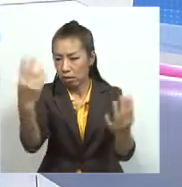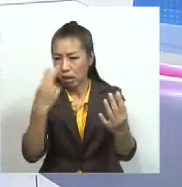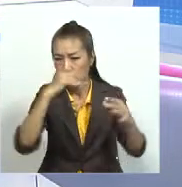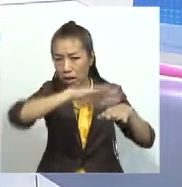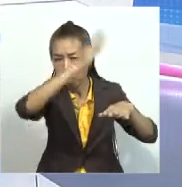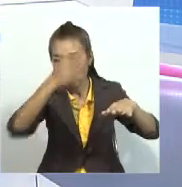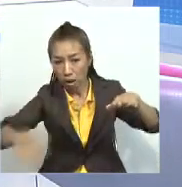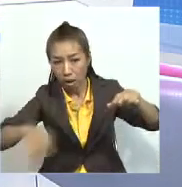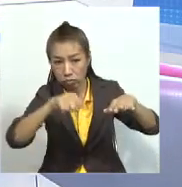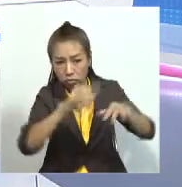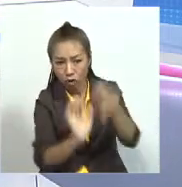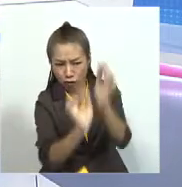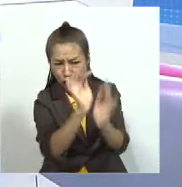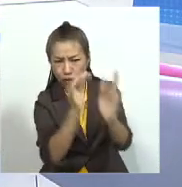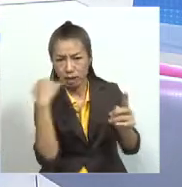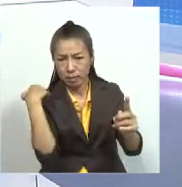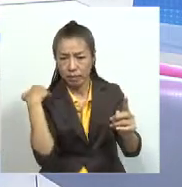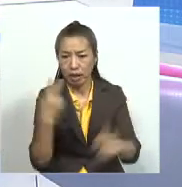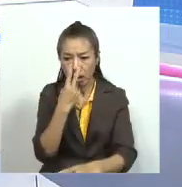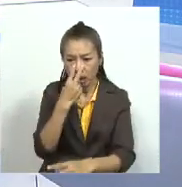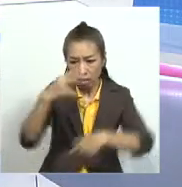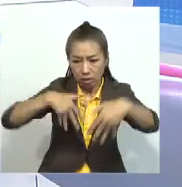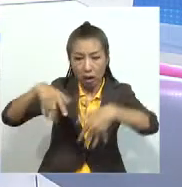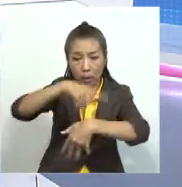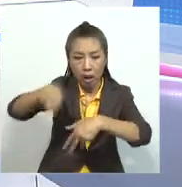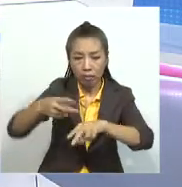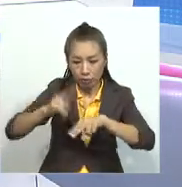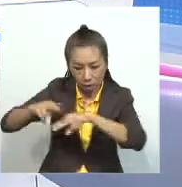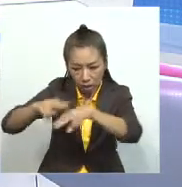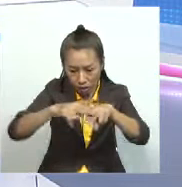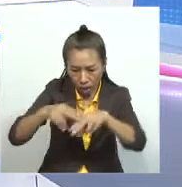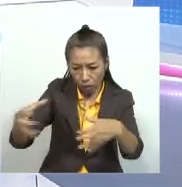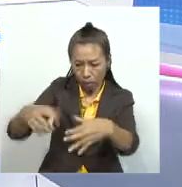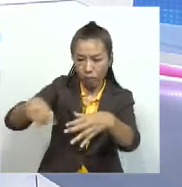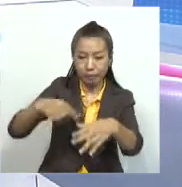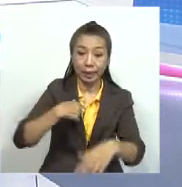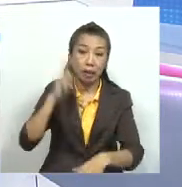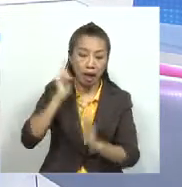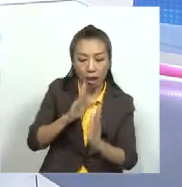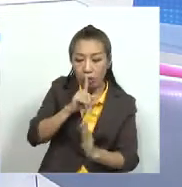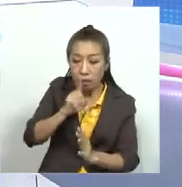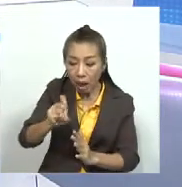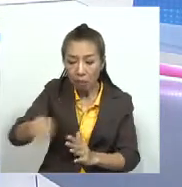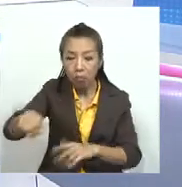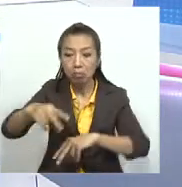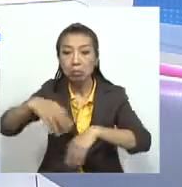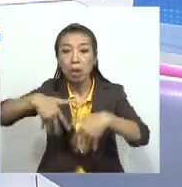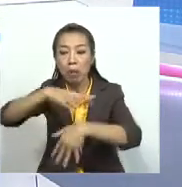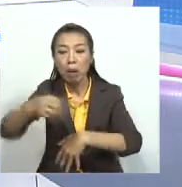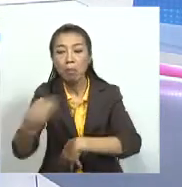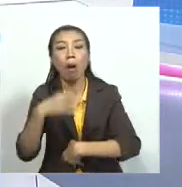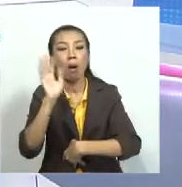ที่ไหล่เขาตลอดเส้นทางในขณะที่ก็ไปเจอชาวบ้านที่เขานั่งรวมกลุ่มกันอยู่ไปพูดคุยแล้วปรากฏว่าชาวบ้